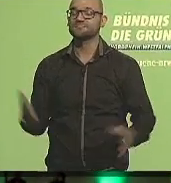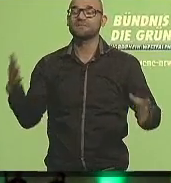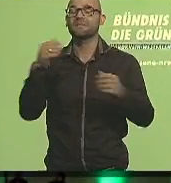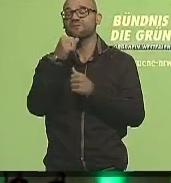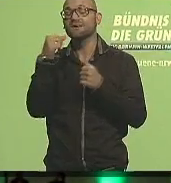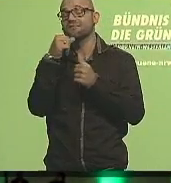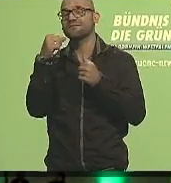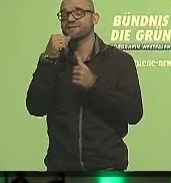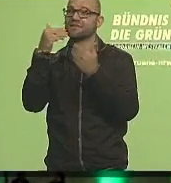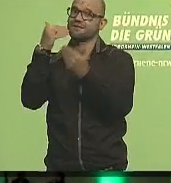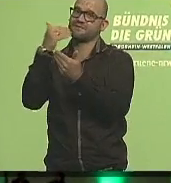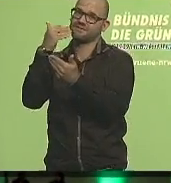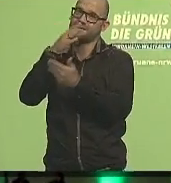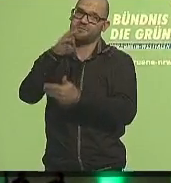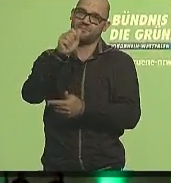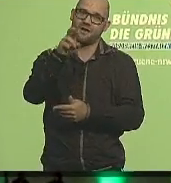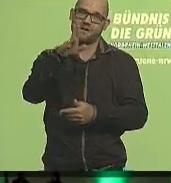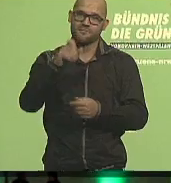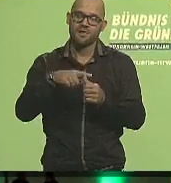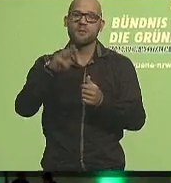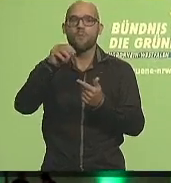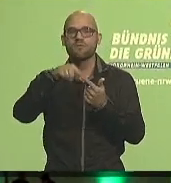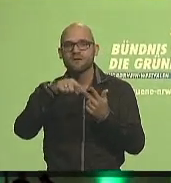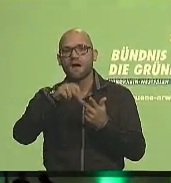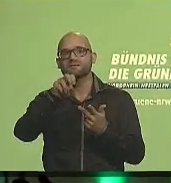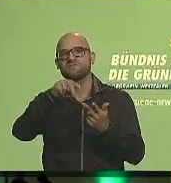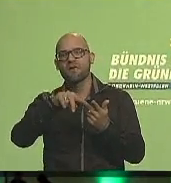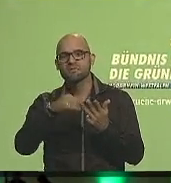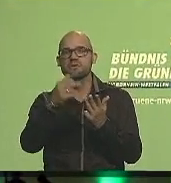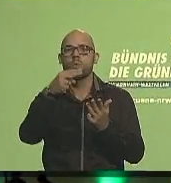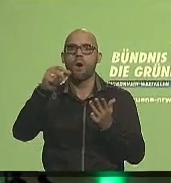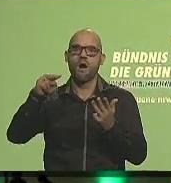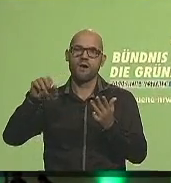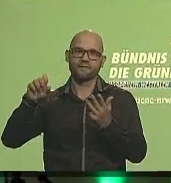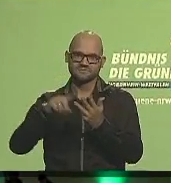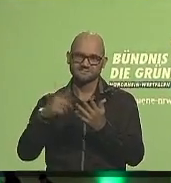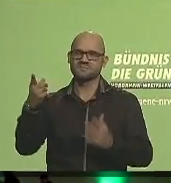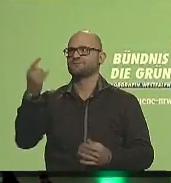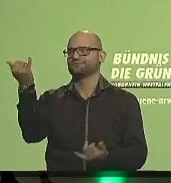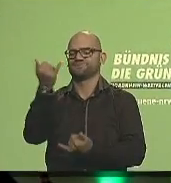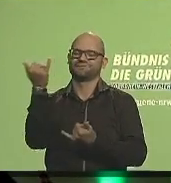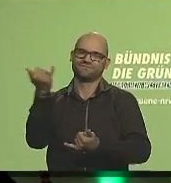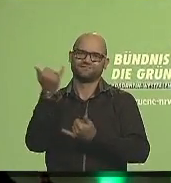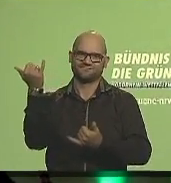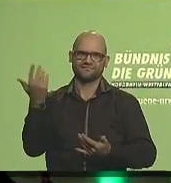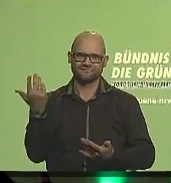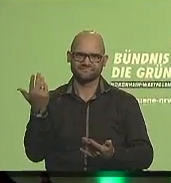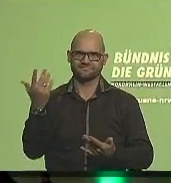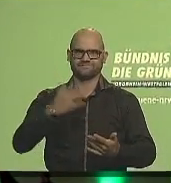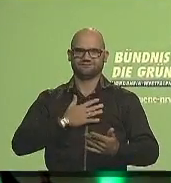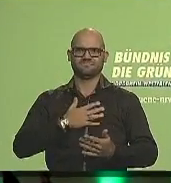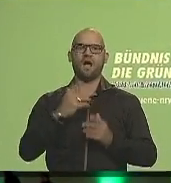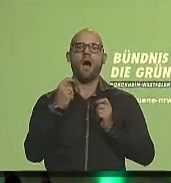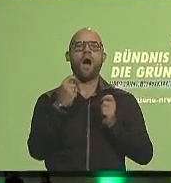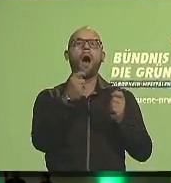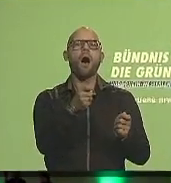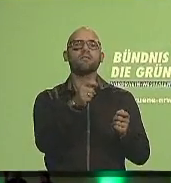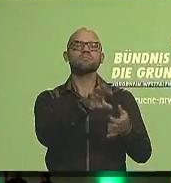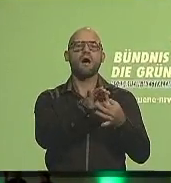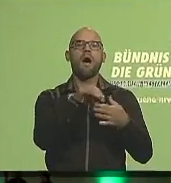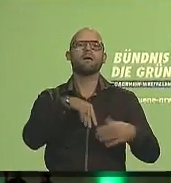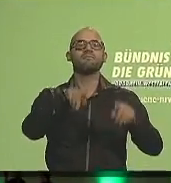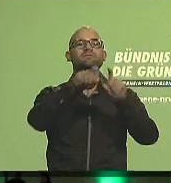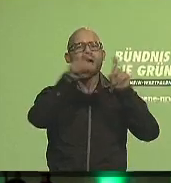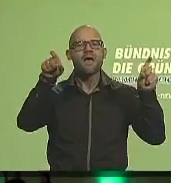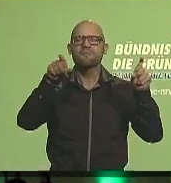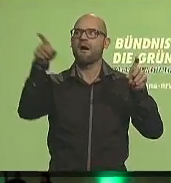Dank, Bärbel, lieben Dank, Monika, Sven und Johannes. Das war wirklich eine tolle Einstimmung auf unseren Antrag und unser Thema, das wir